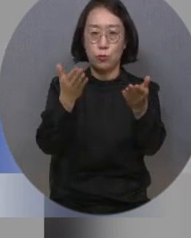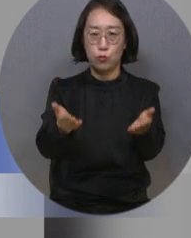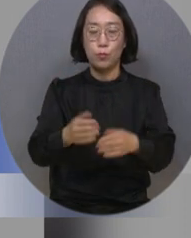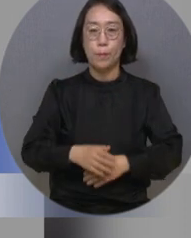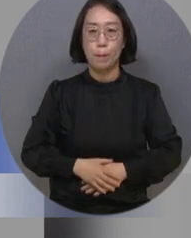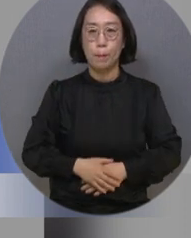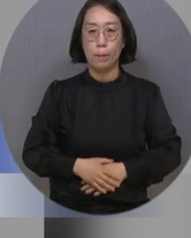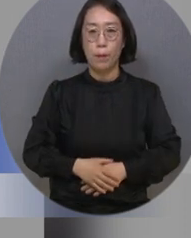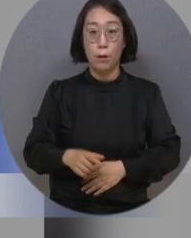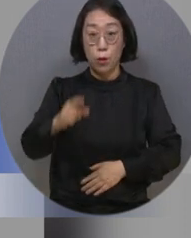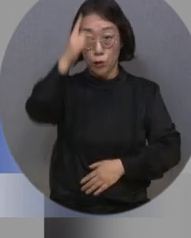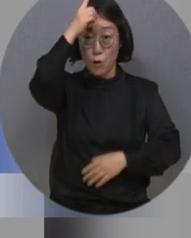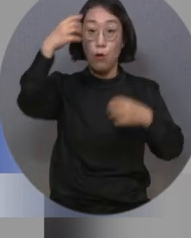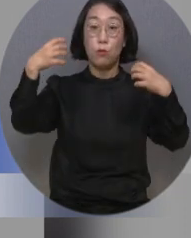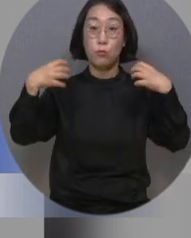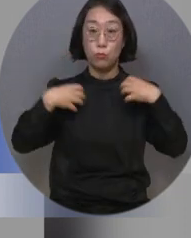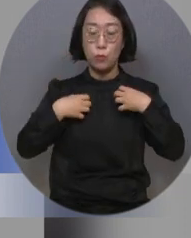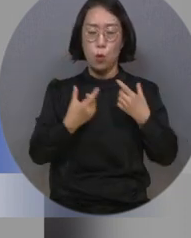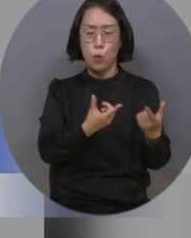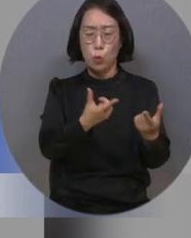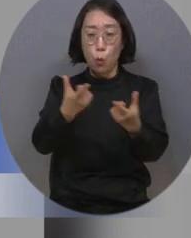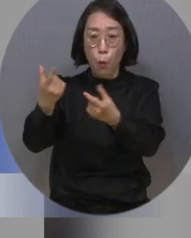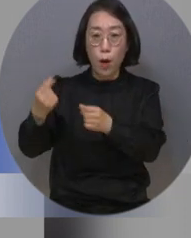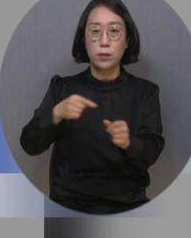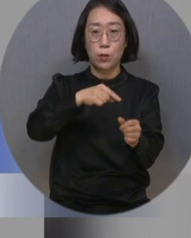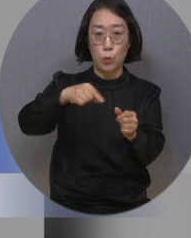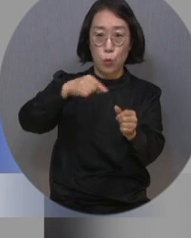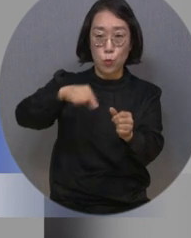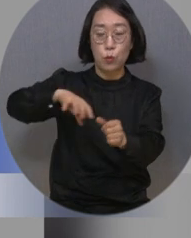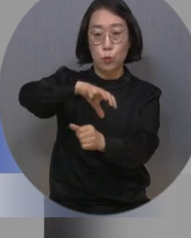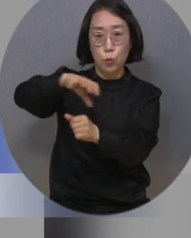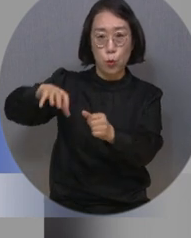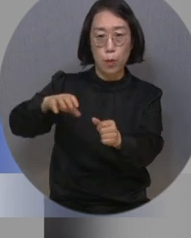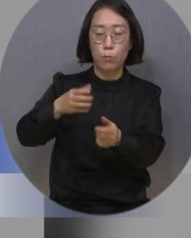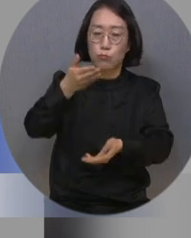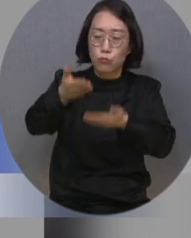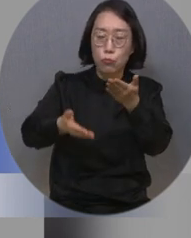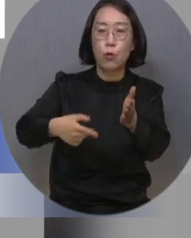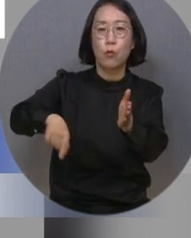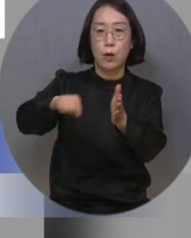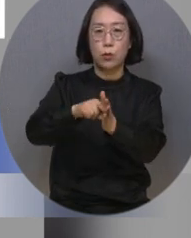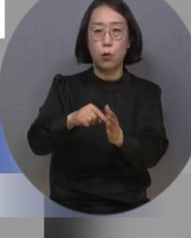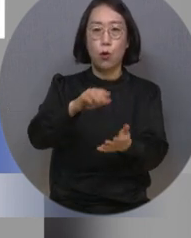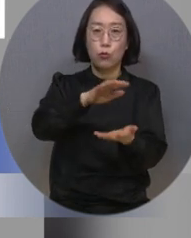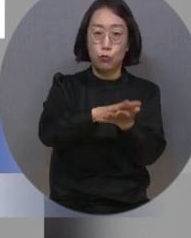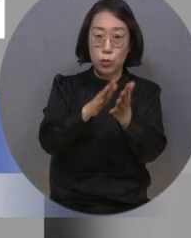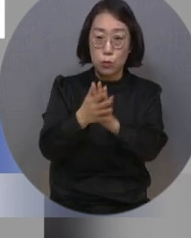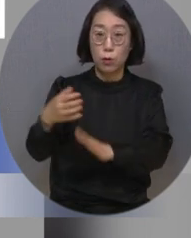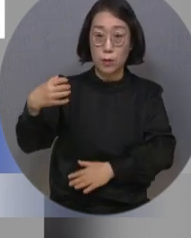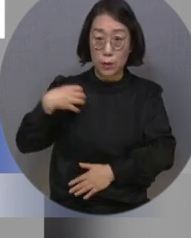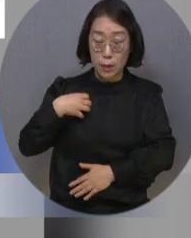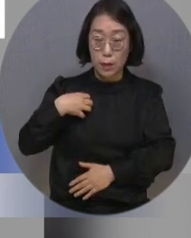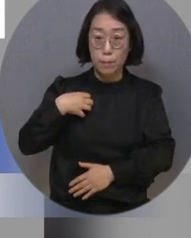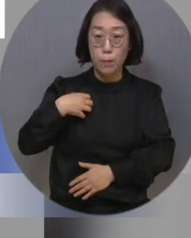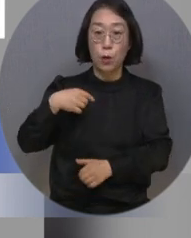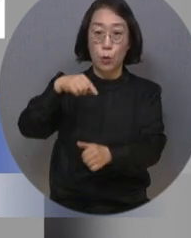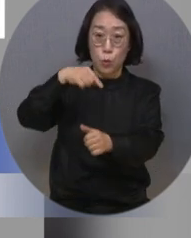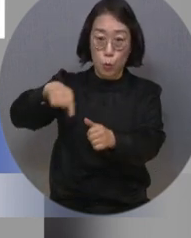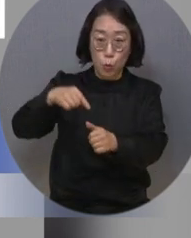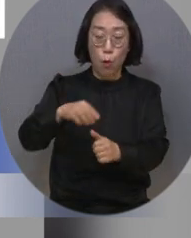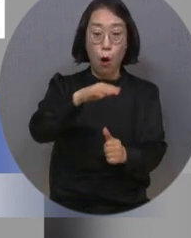한편 정부는 균등한 교육과 돌봄 서비스 제공을 유치원이 담당하는 유아교육과